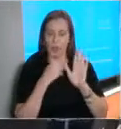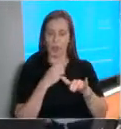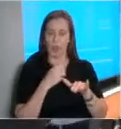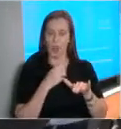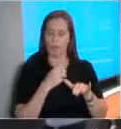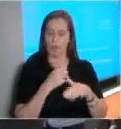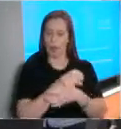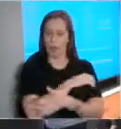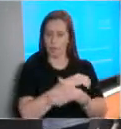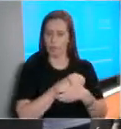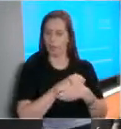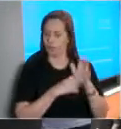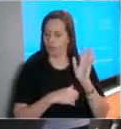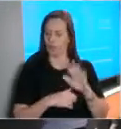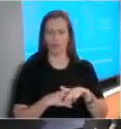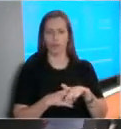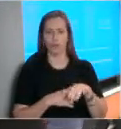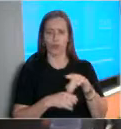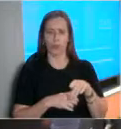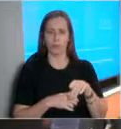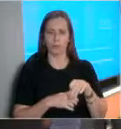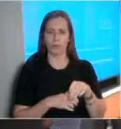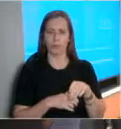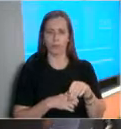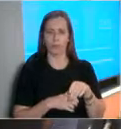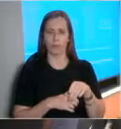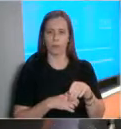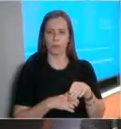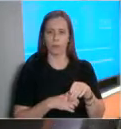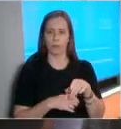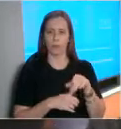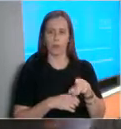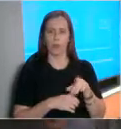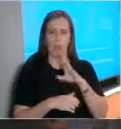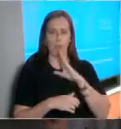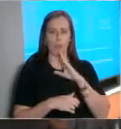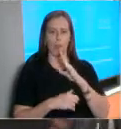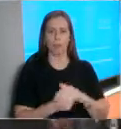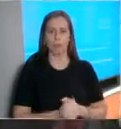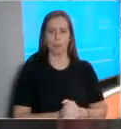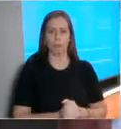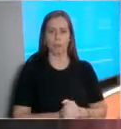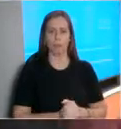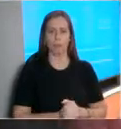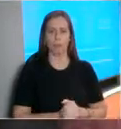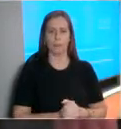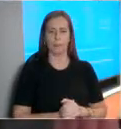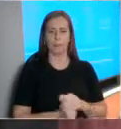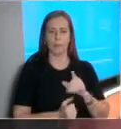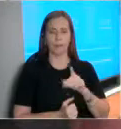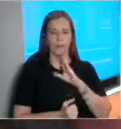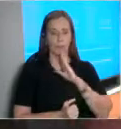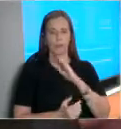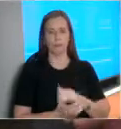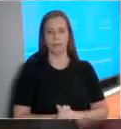לשכבות החלשים שנמצאים, שהם בעיקרון הם נמצאים בבעיה. כן. הם נופלים בכימי